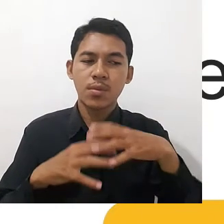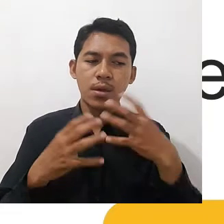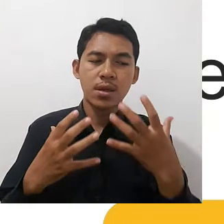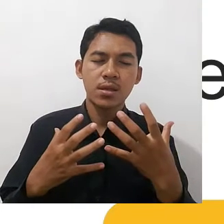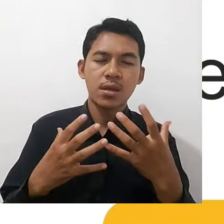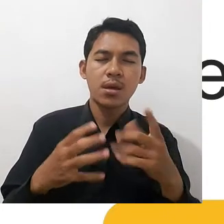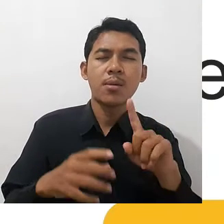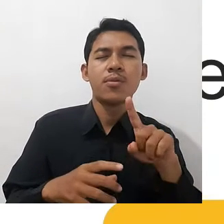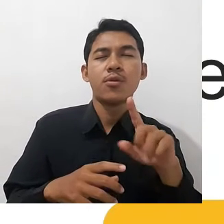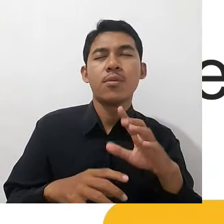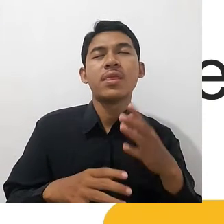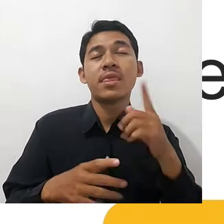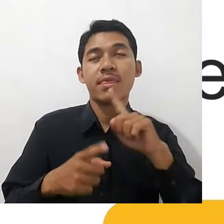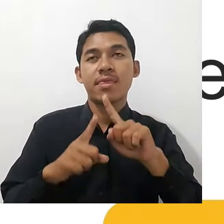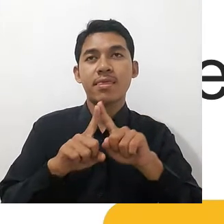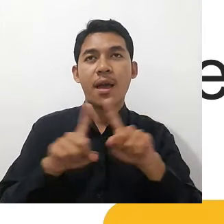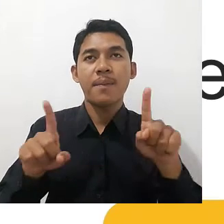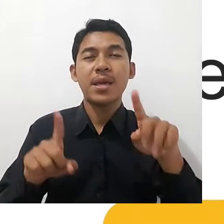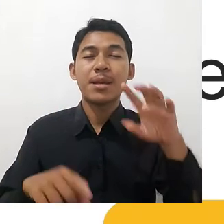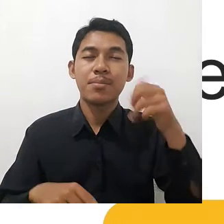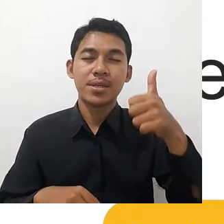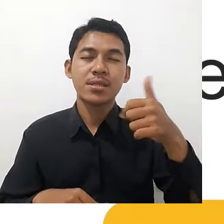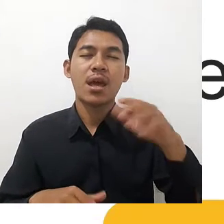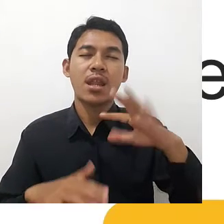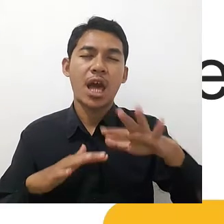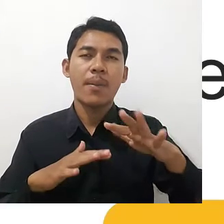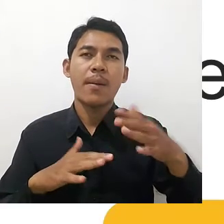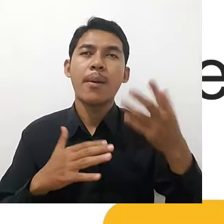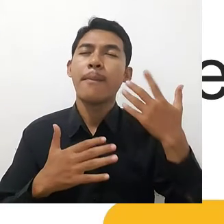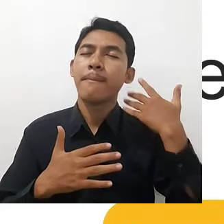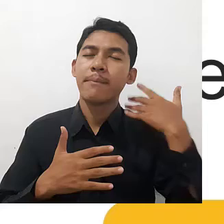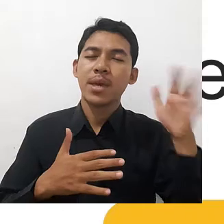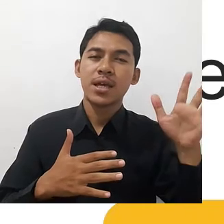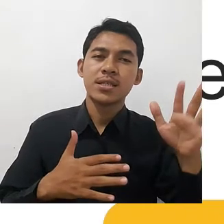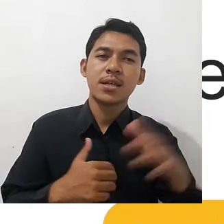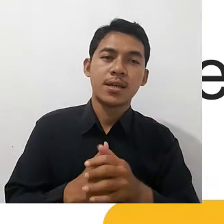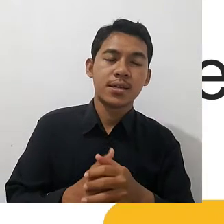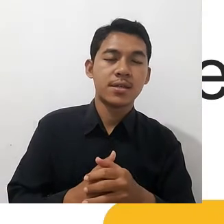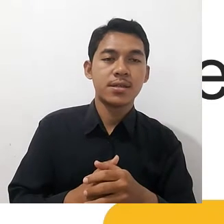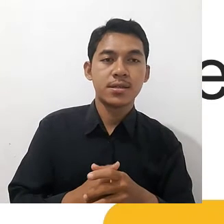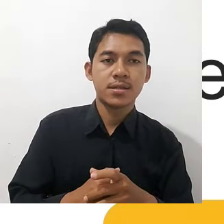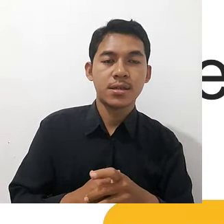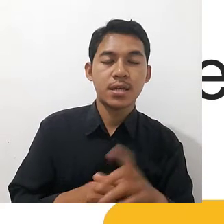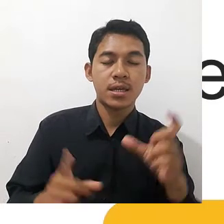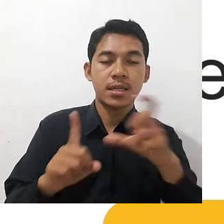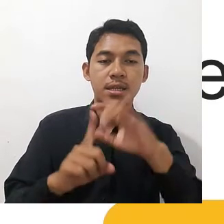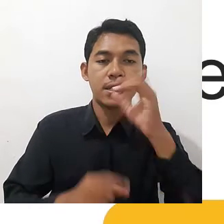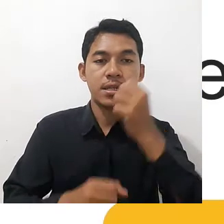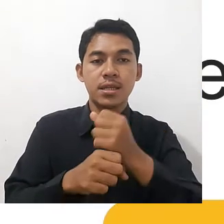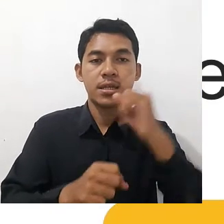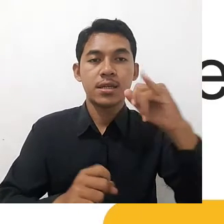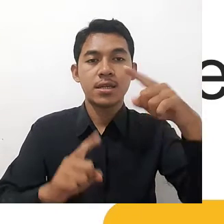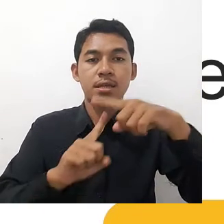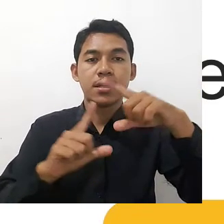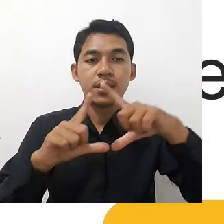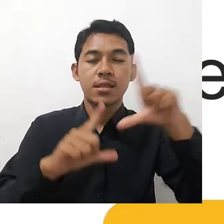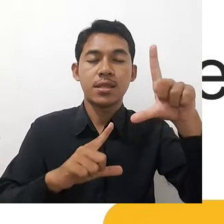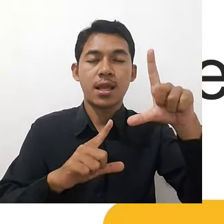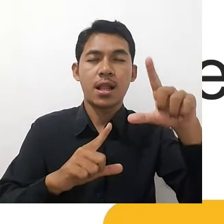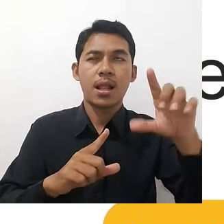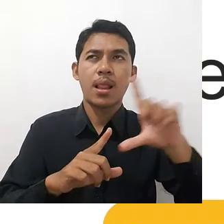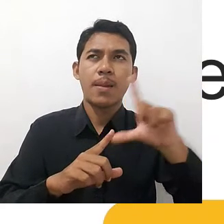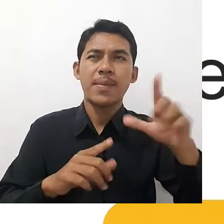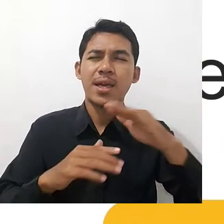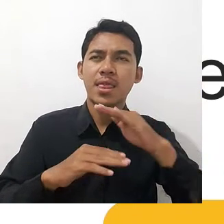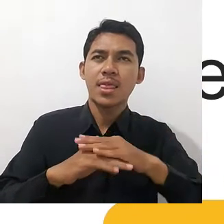nih. Jadi sistem digital, jadi apa ya, teknologi digital tuh lebih tahan terhadap